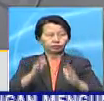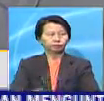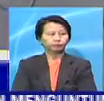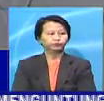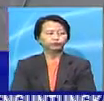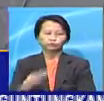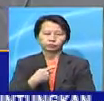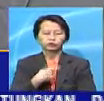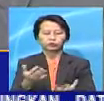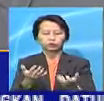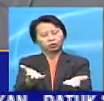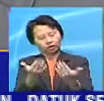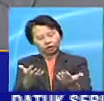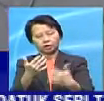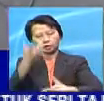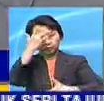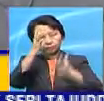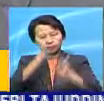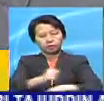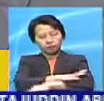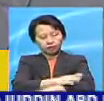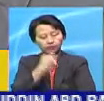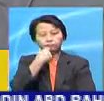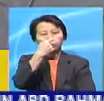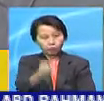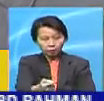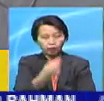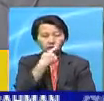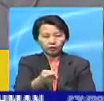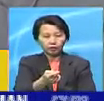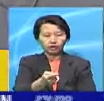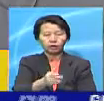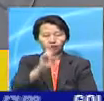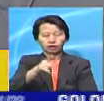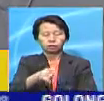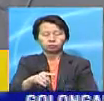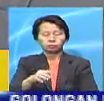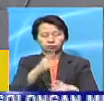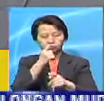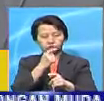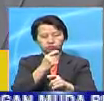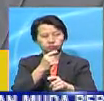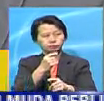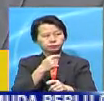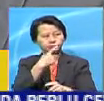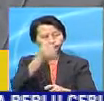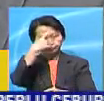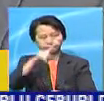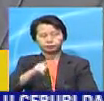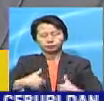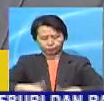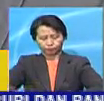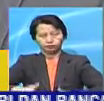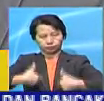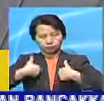to encourage our cancer patients and tell them that being diagnosed with cancer is not a life sentence.